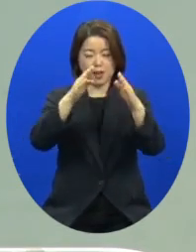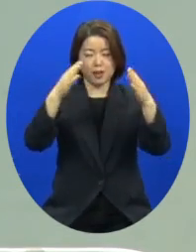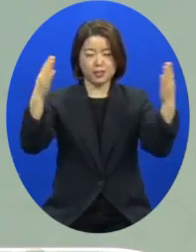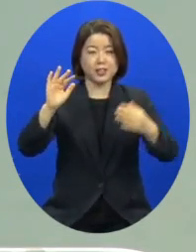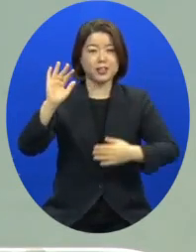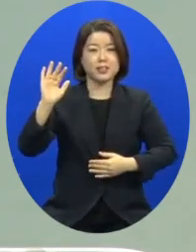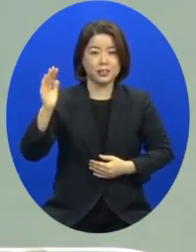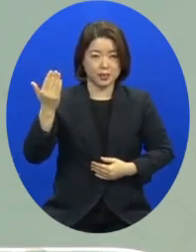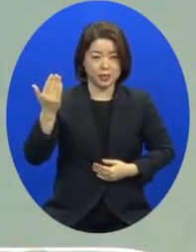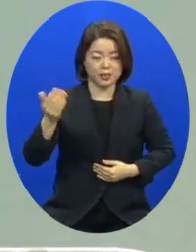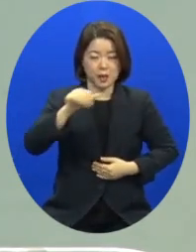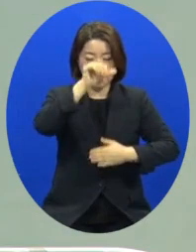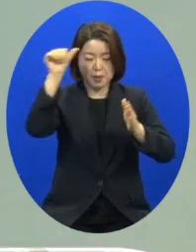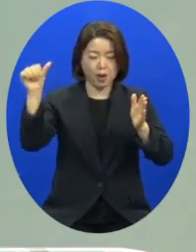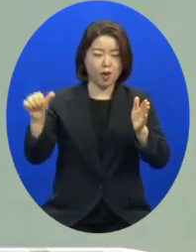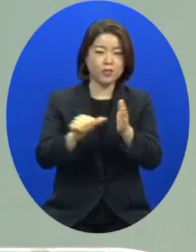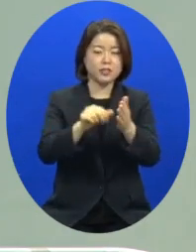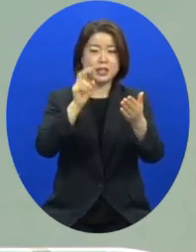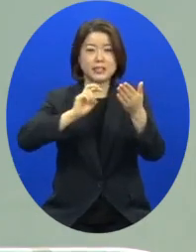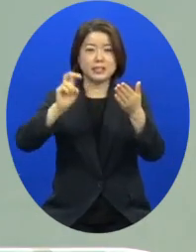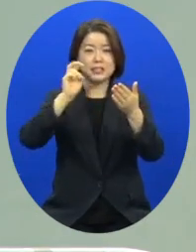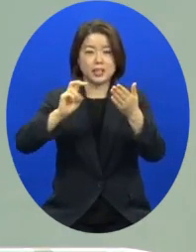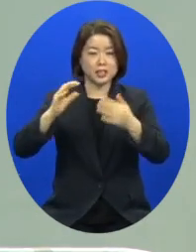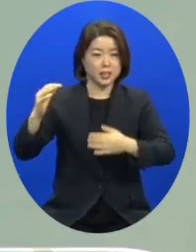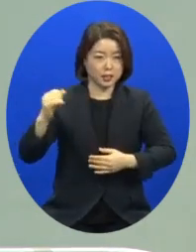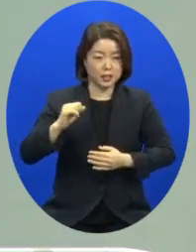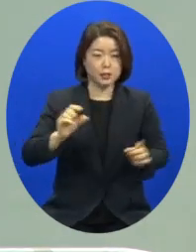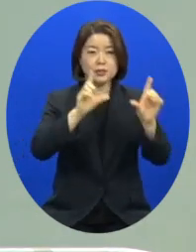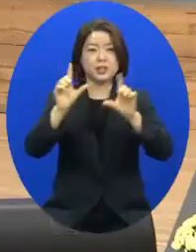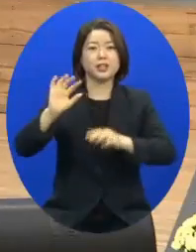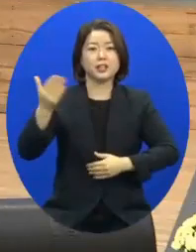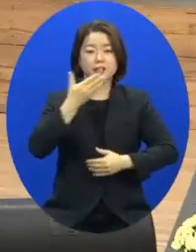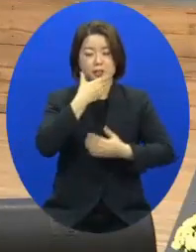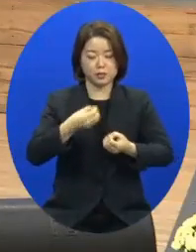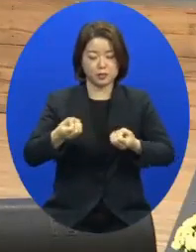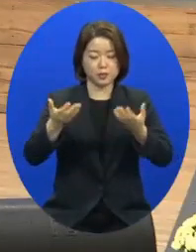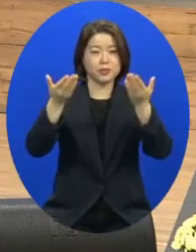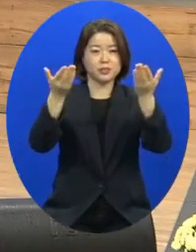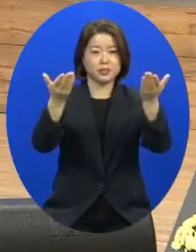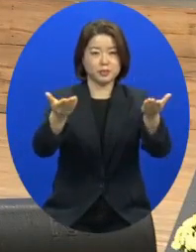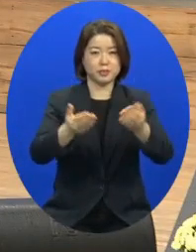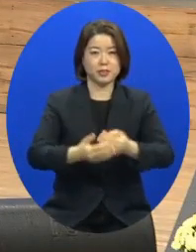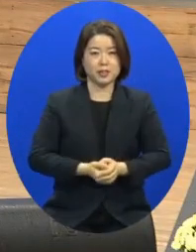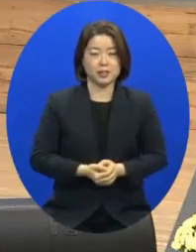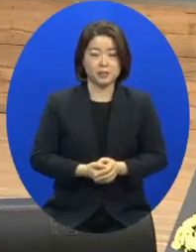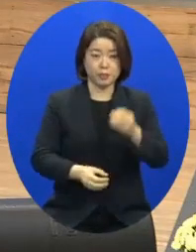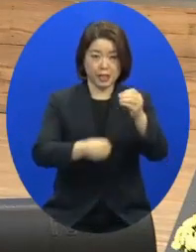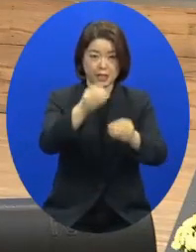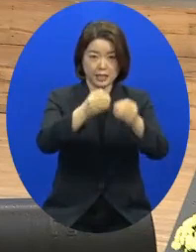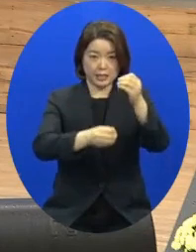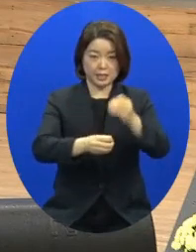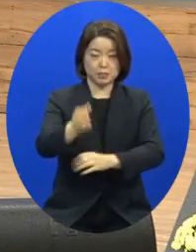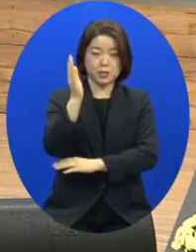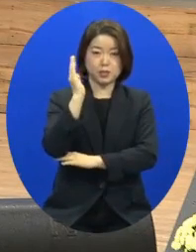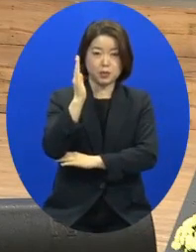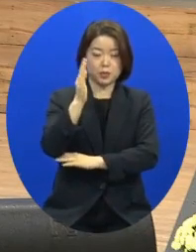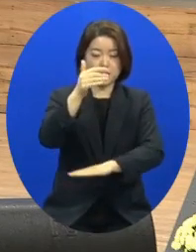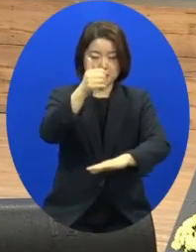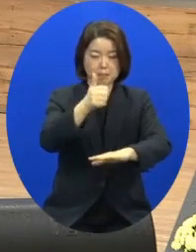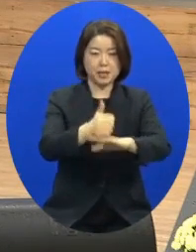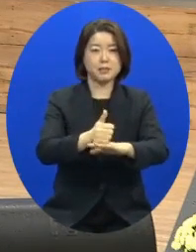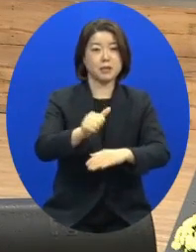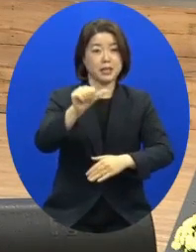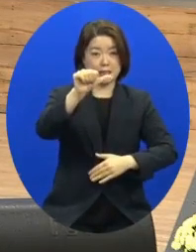정말 평생 찬양으로 살게 되시기를 축원합니다. 시편 설교가 이제 마지막 다섯